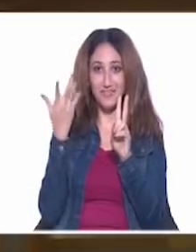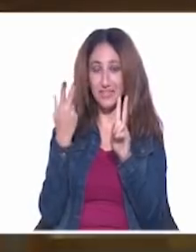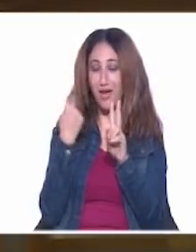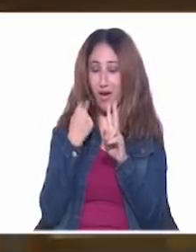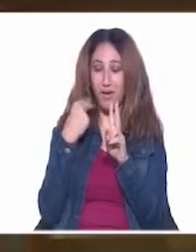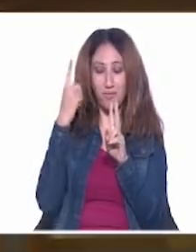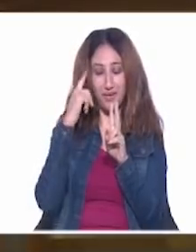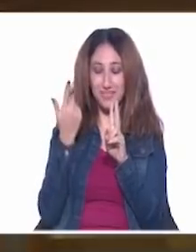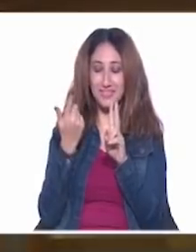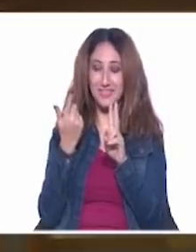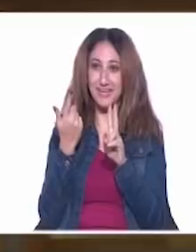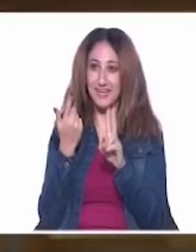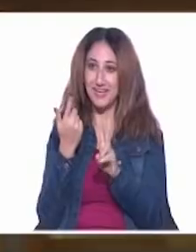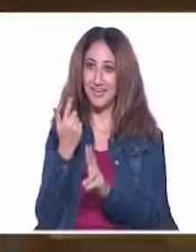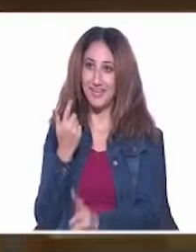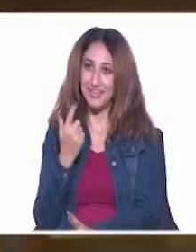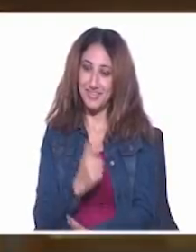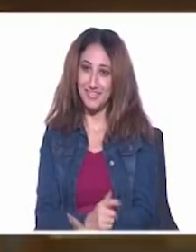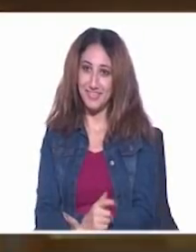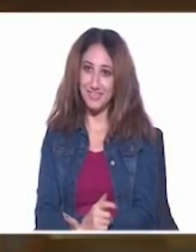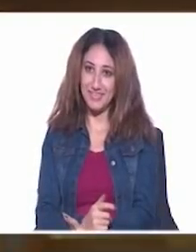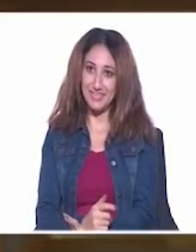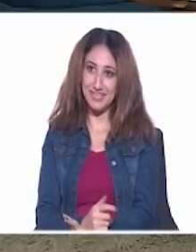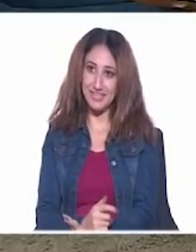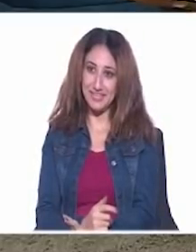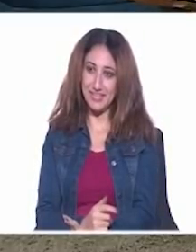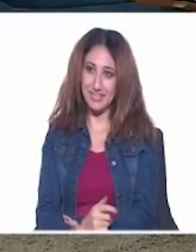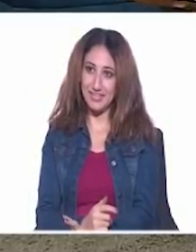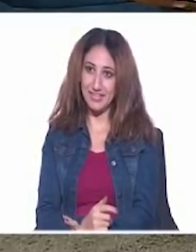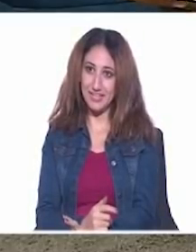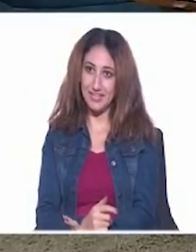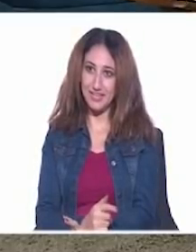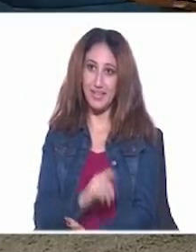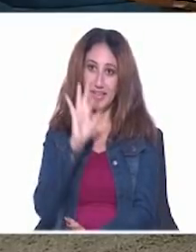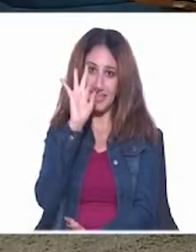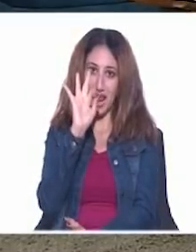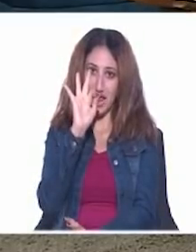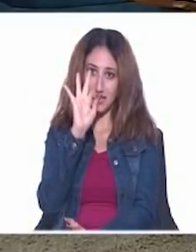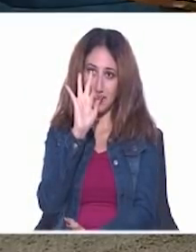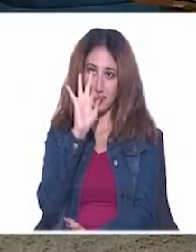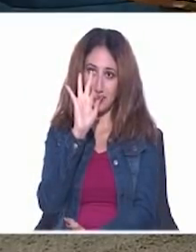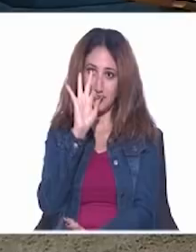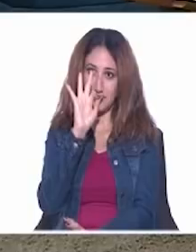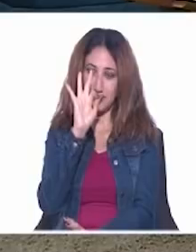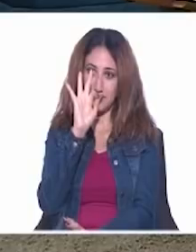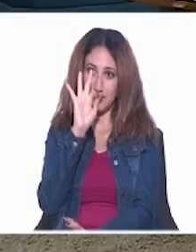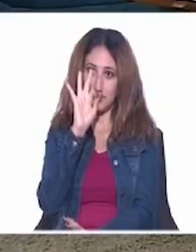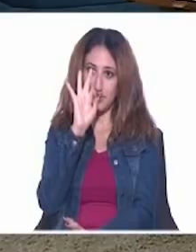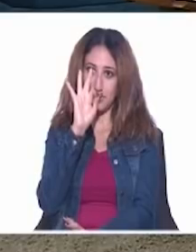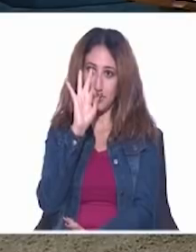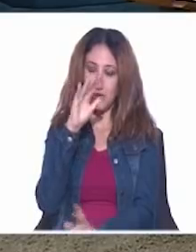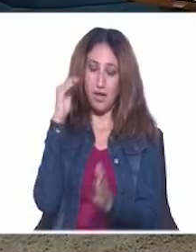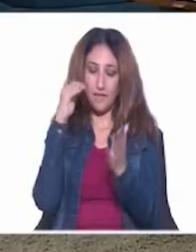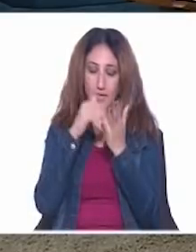ايه القلق ده؟ اختار رقم من 1 لـ 5 تاني. 3. 3. اخر رقمين مجموعهم